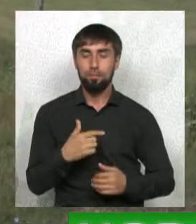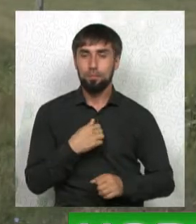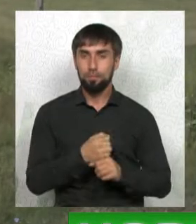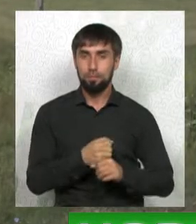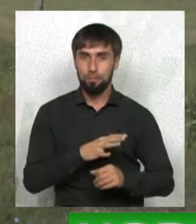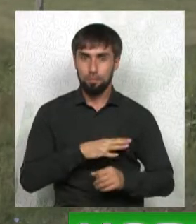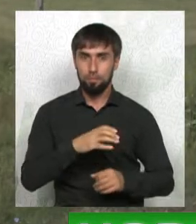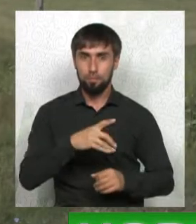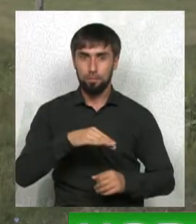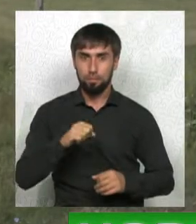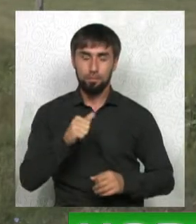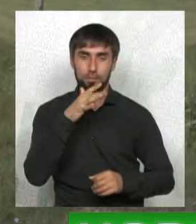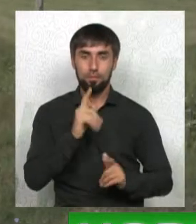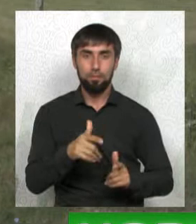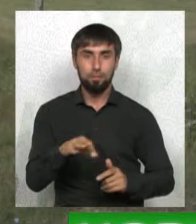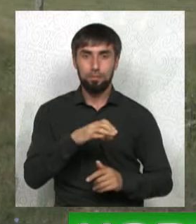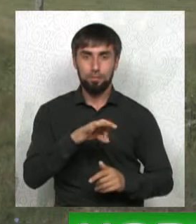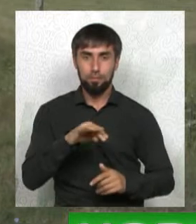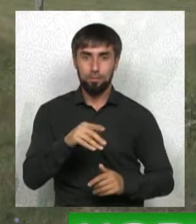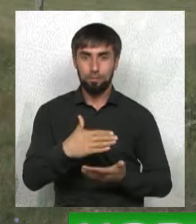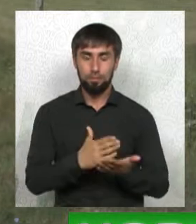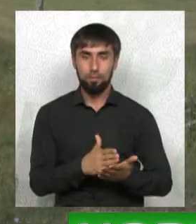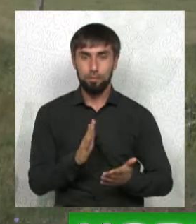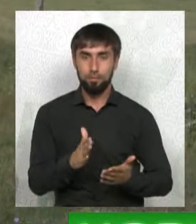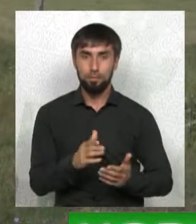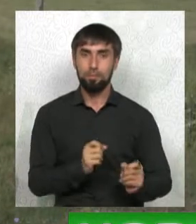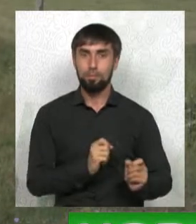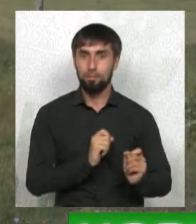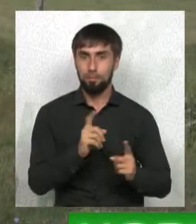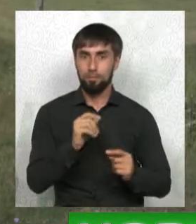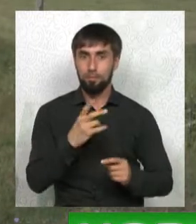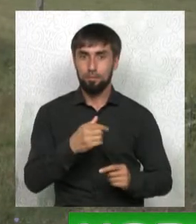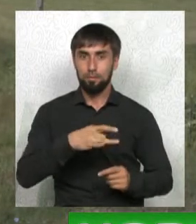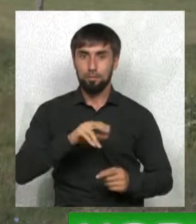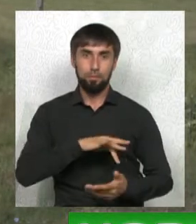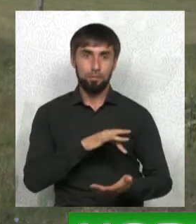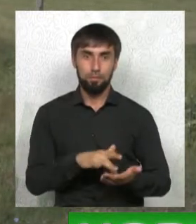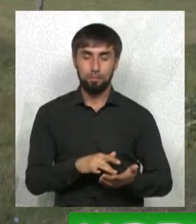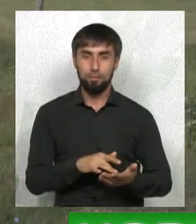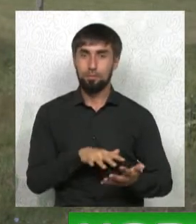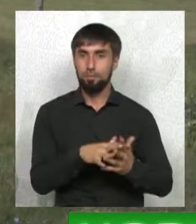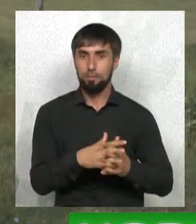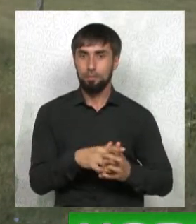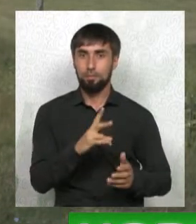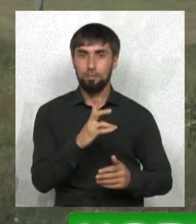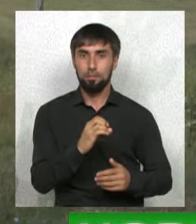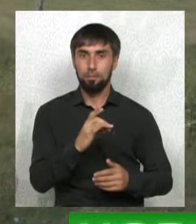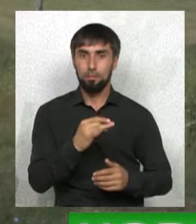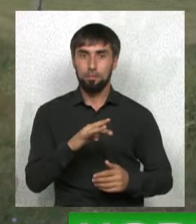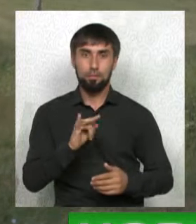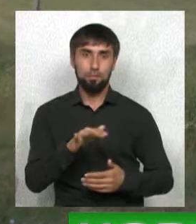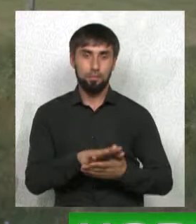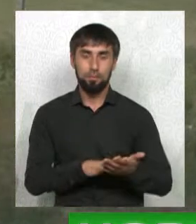проектно-сметную документацию, согласно которой все отходы с этого участка вывозились на свалку города сельского поселения Нестеровское и